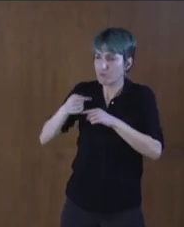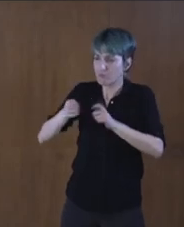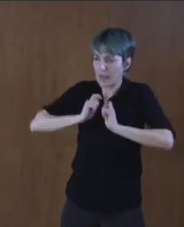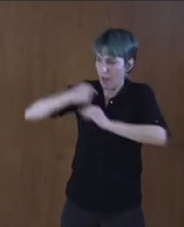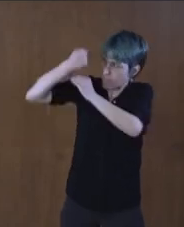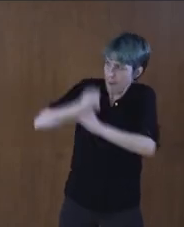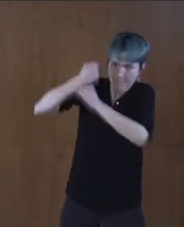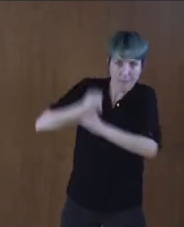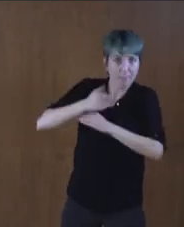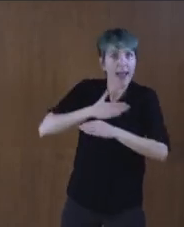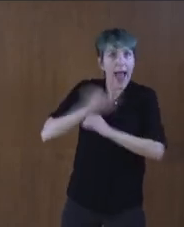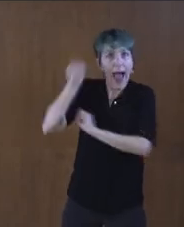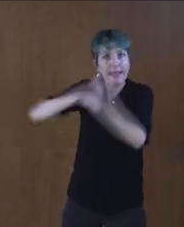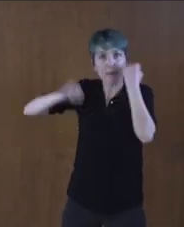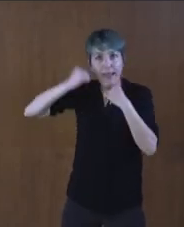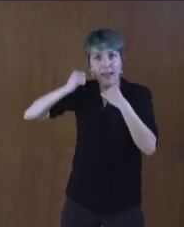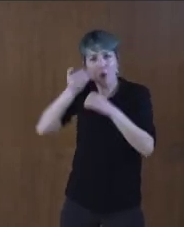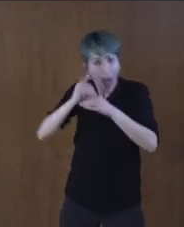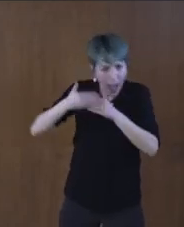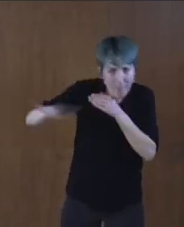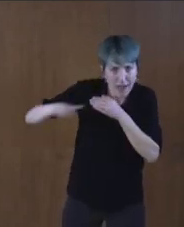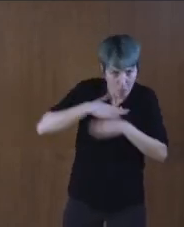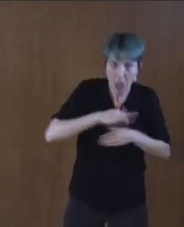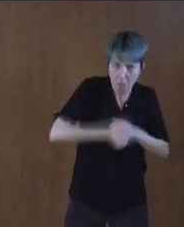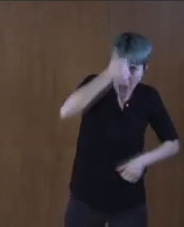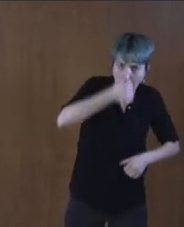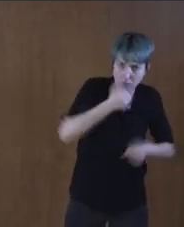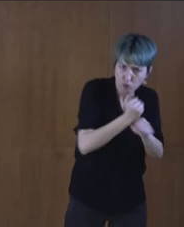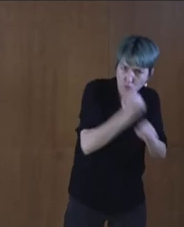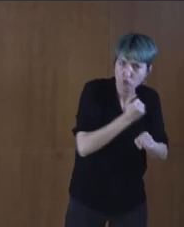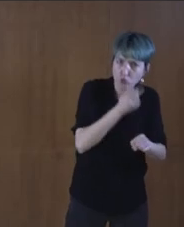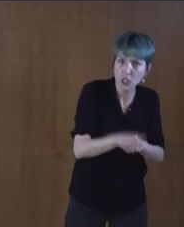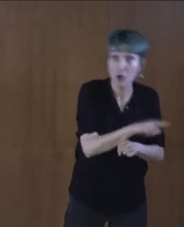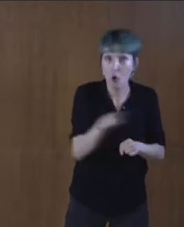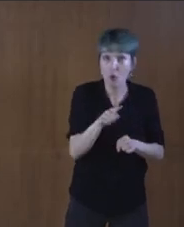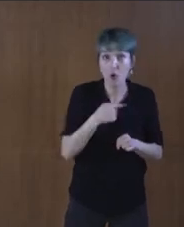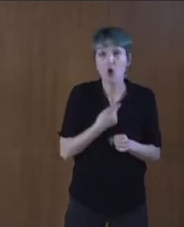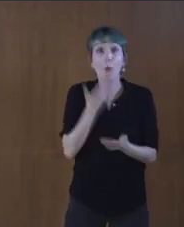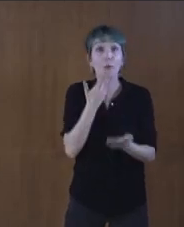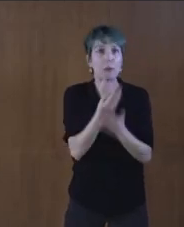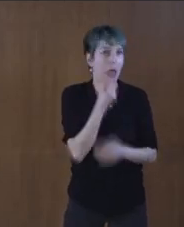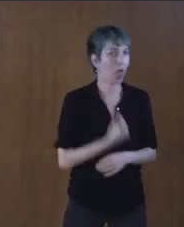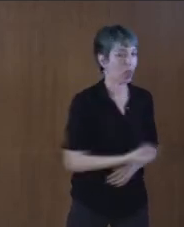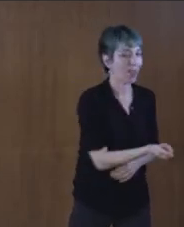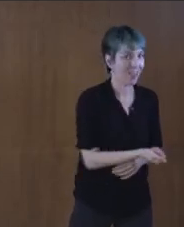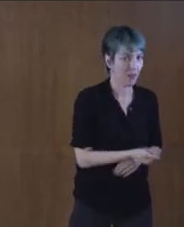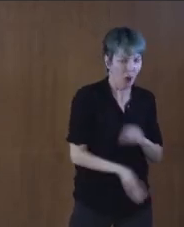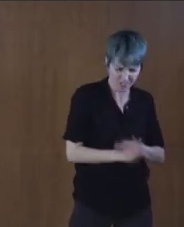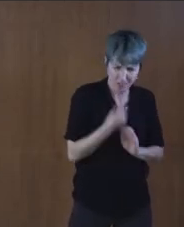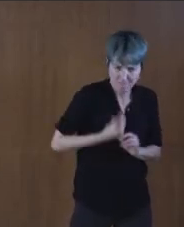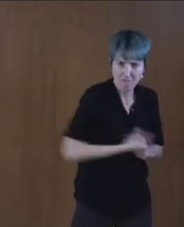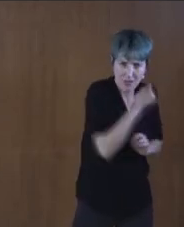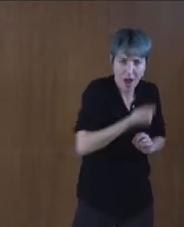s'han de circumscriure les nostres activitats. Us proposo que ens escapem, que ens continuem